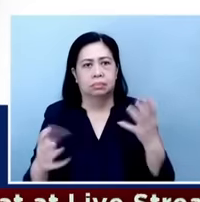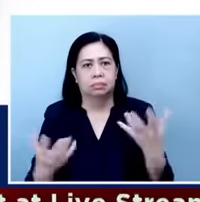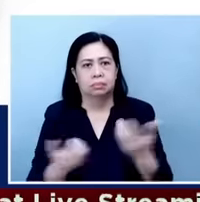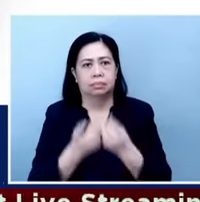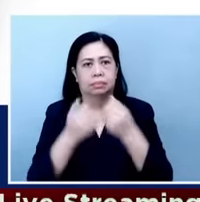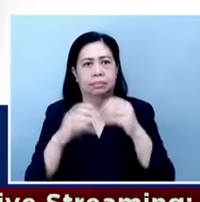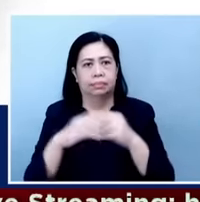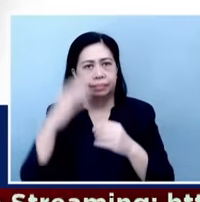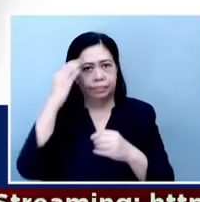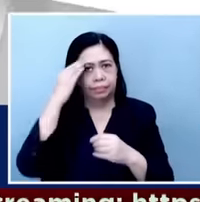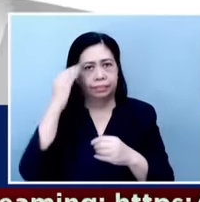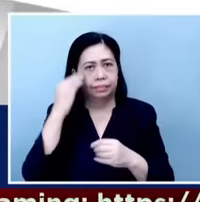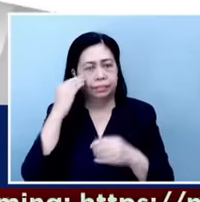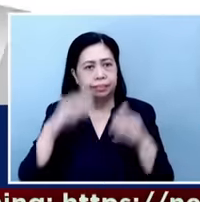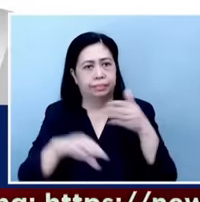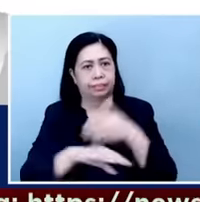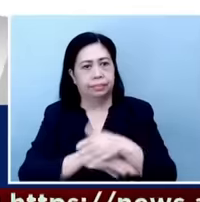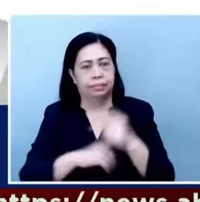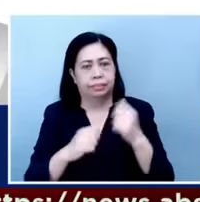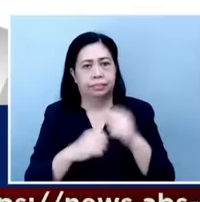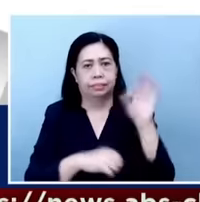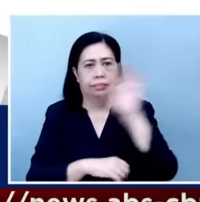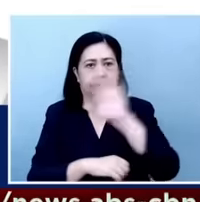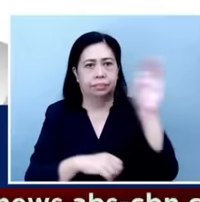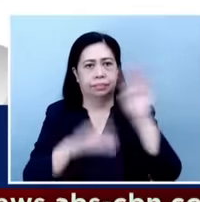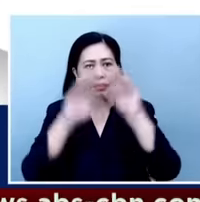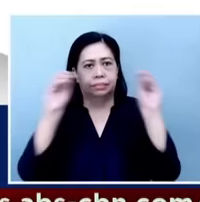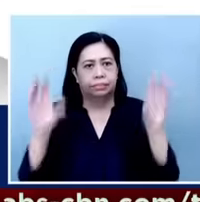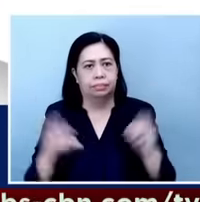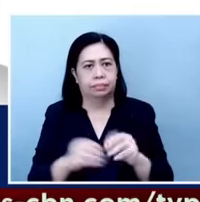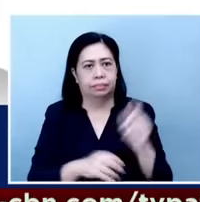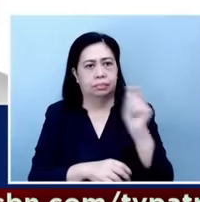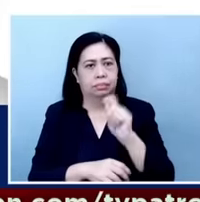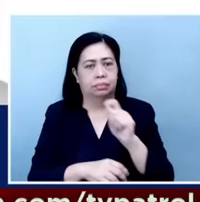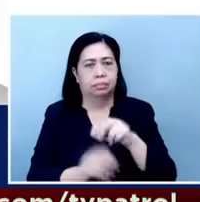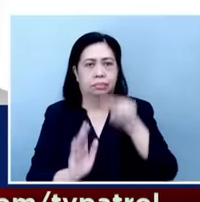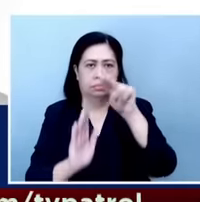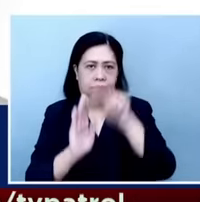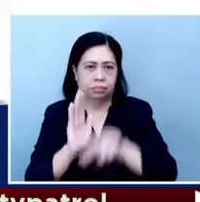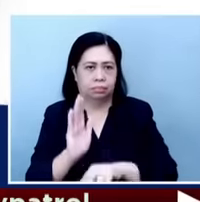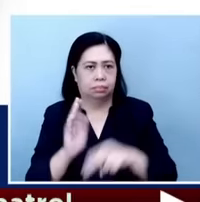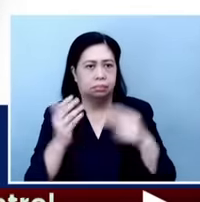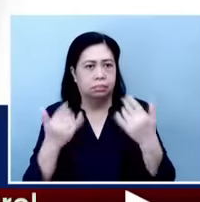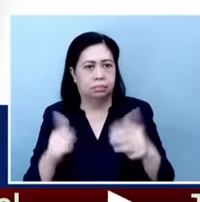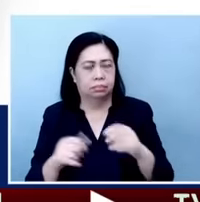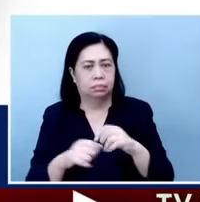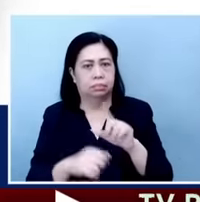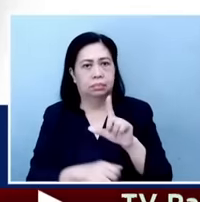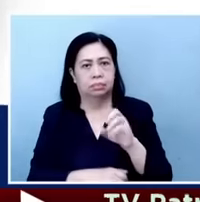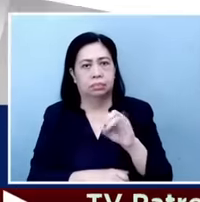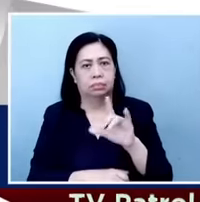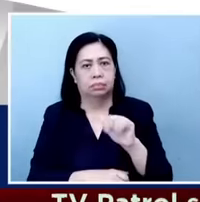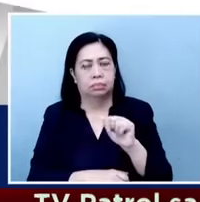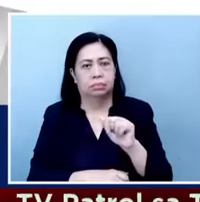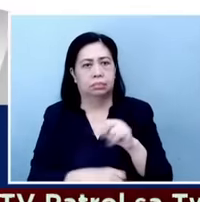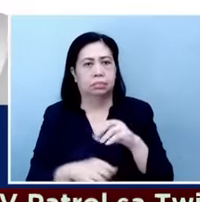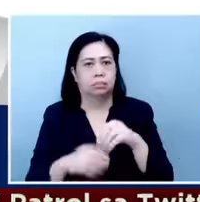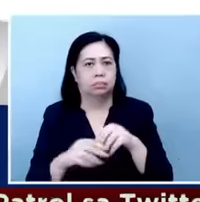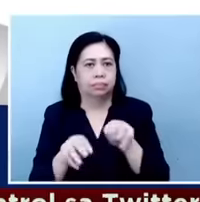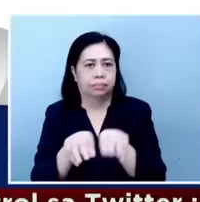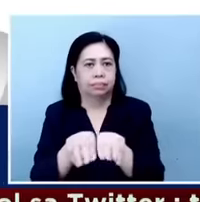Korea pagkatapos ng araw ng Pasko. Ngayong Martes, inilibing na ang ina ni Tippi sa Loyola Memorial Park sa